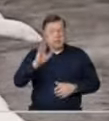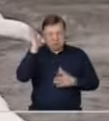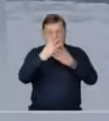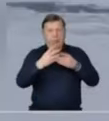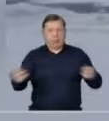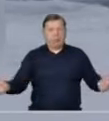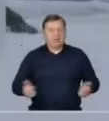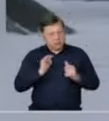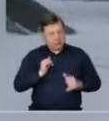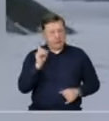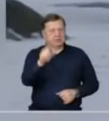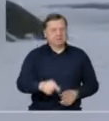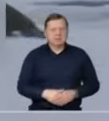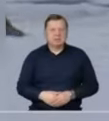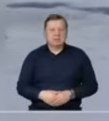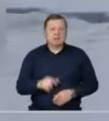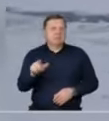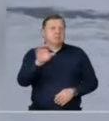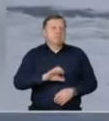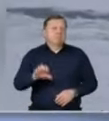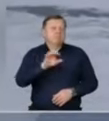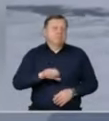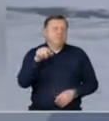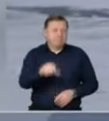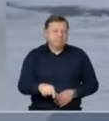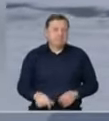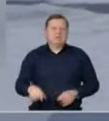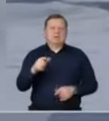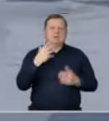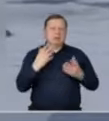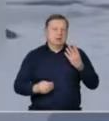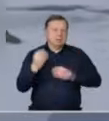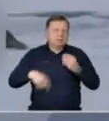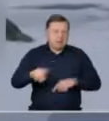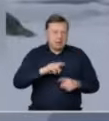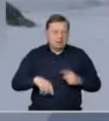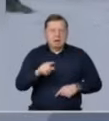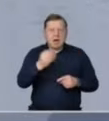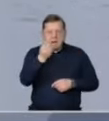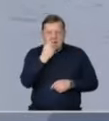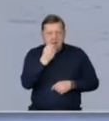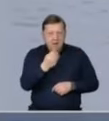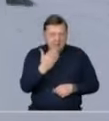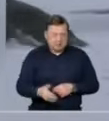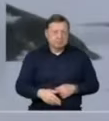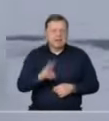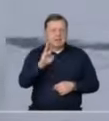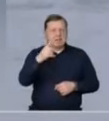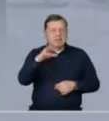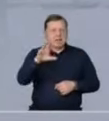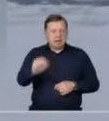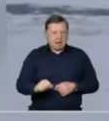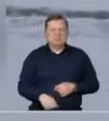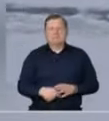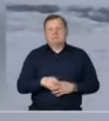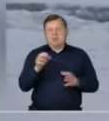upłynnić. Podziwiać można i takie zimowe bistro. W ten sposób spod lodowej tafli posiłki mogą serwować tylko wydry. W tym przypadku to